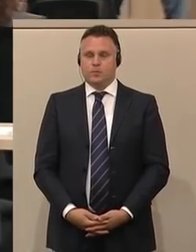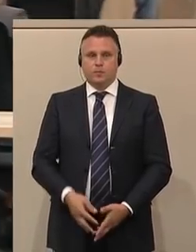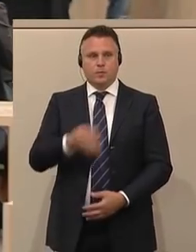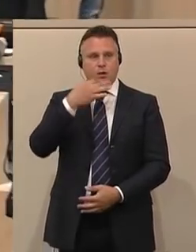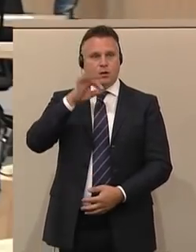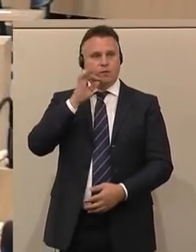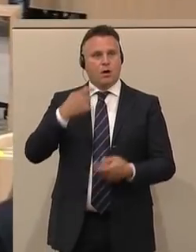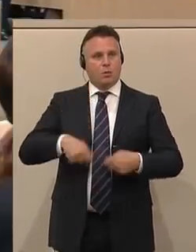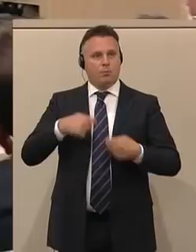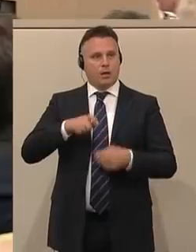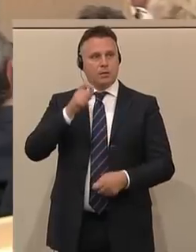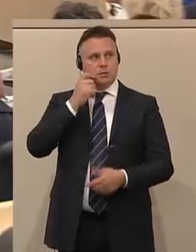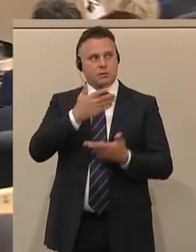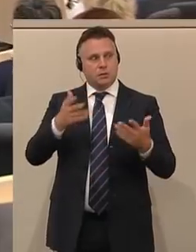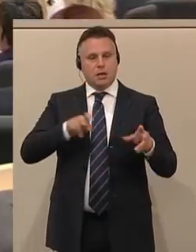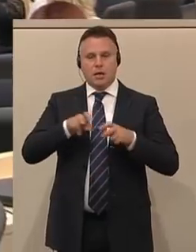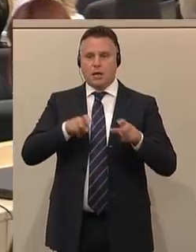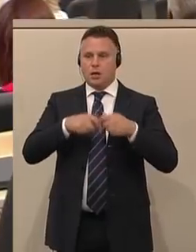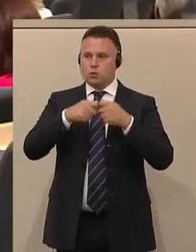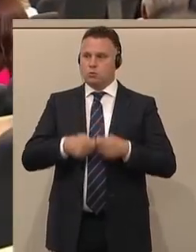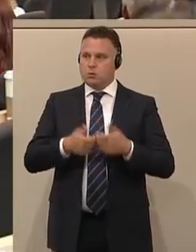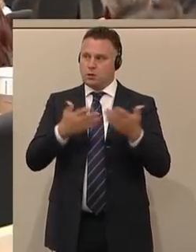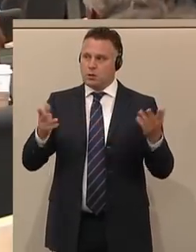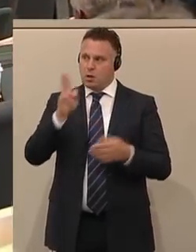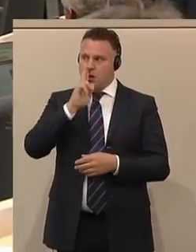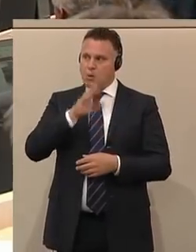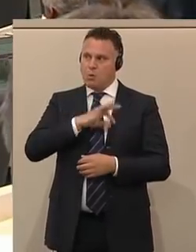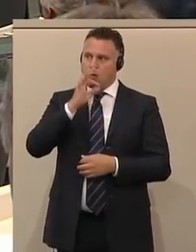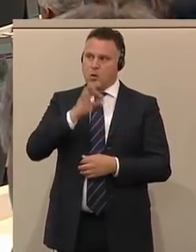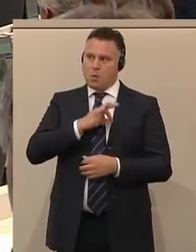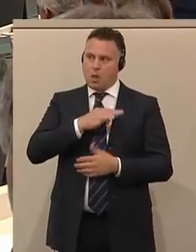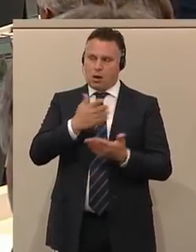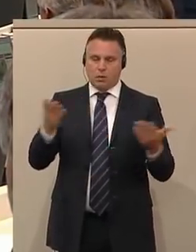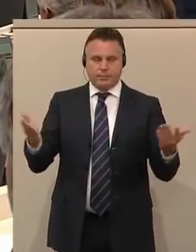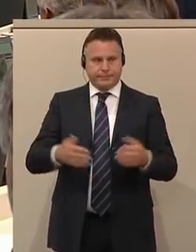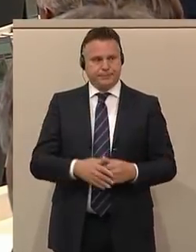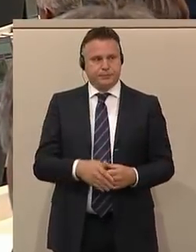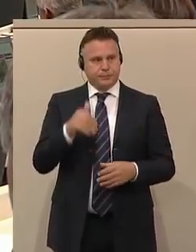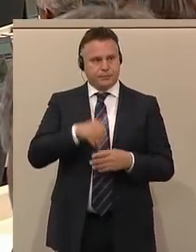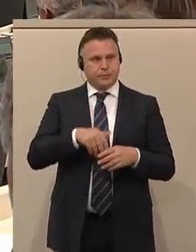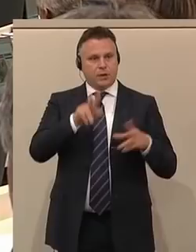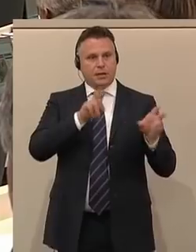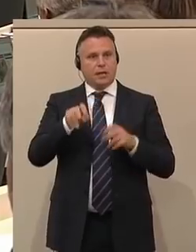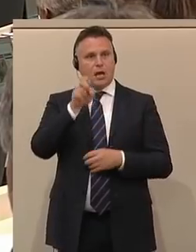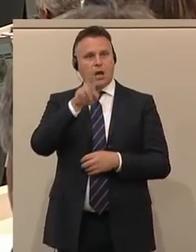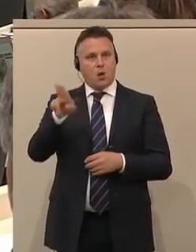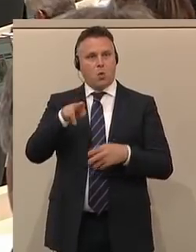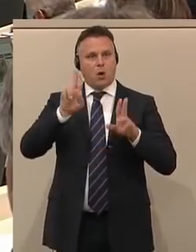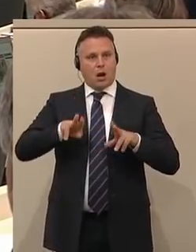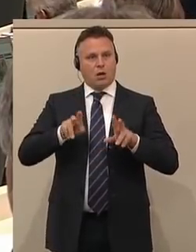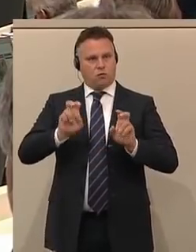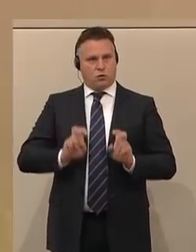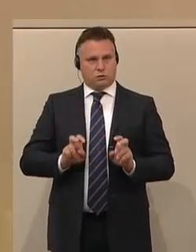Frau Präsidentin, geschätzte Regierungsmitglieder, liebe Kolleginnen und Kollegen, wir verhandeln das Thema EU-Ratsvorsitz